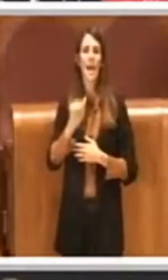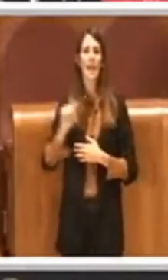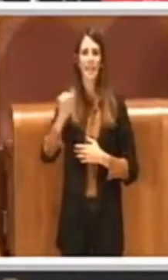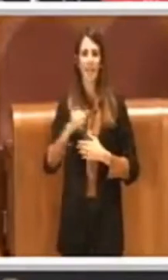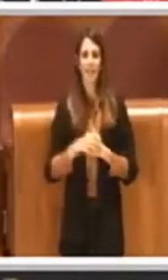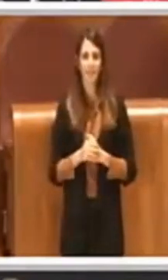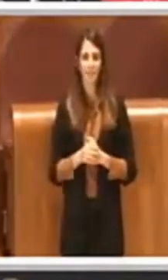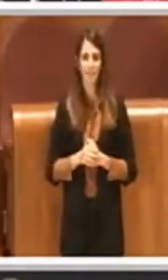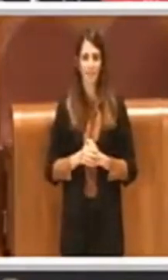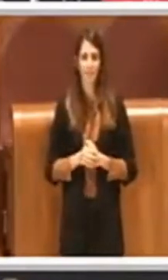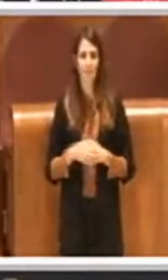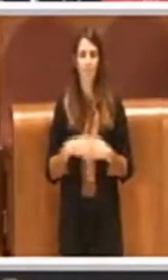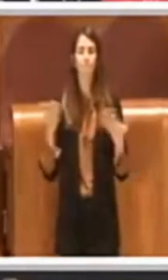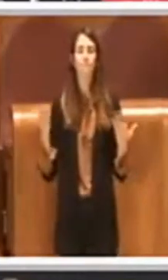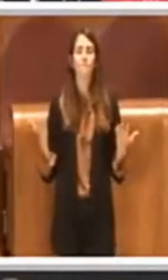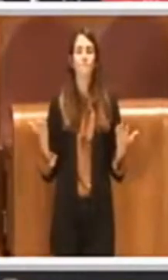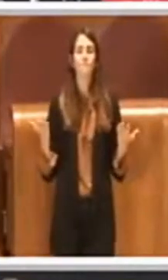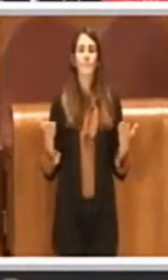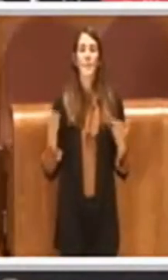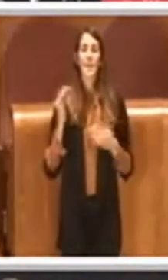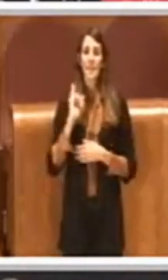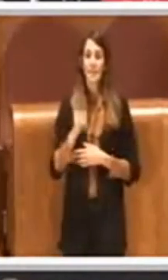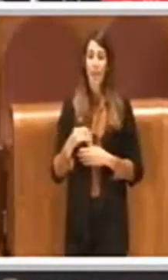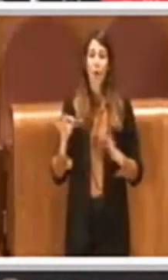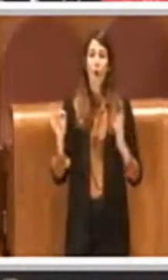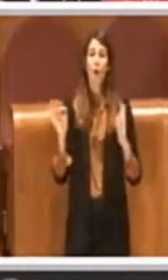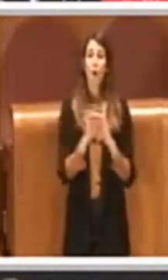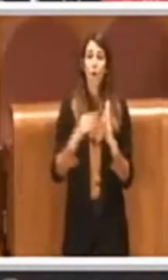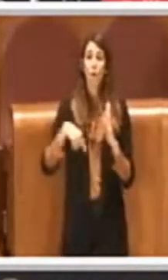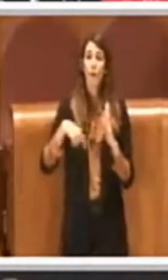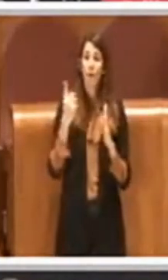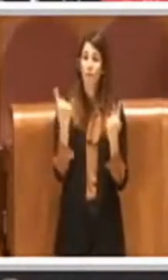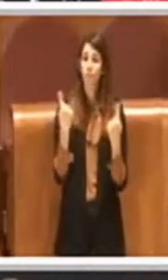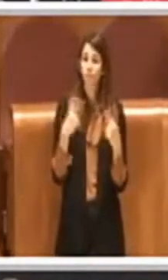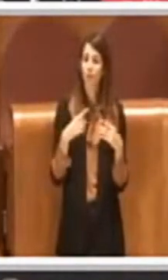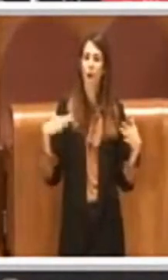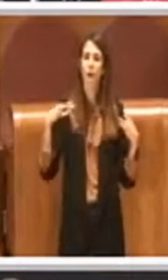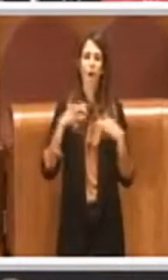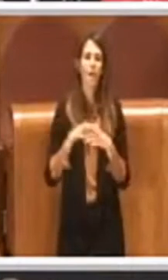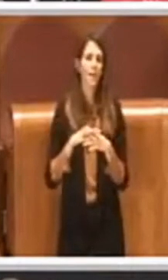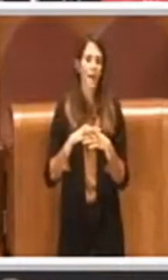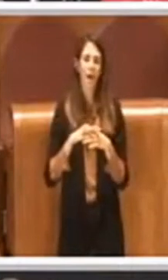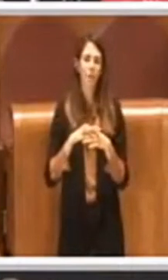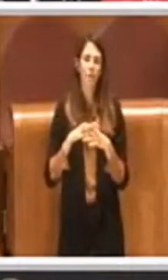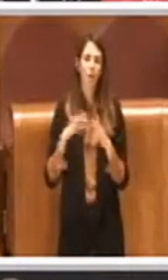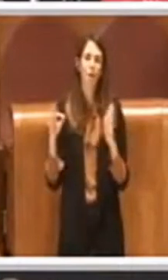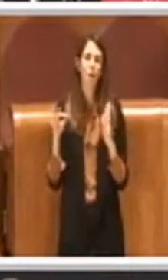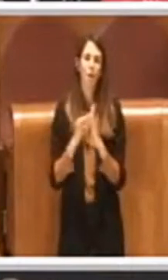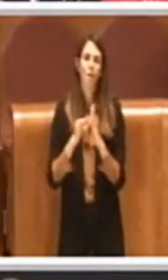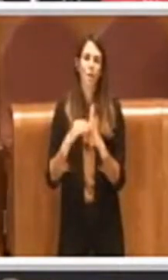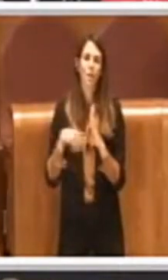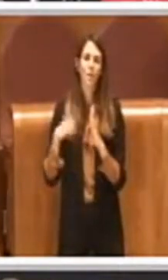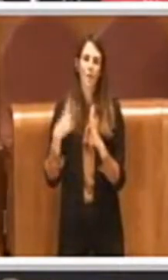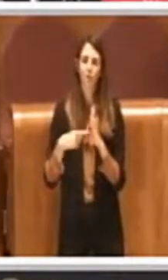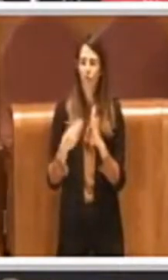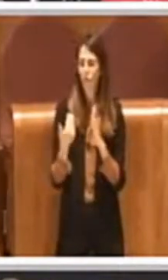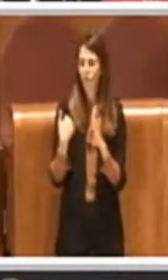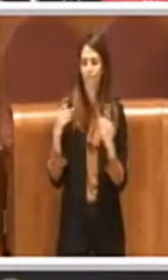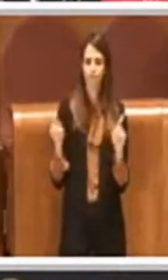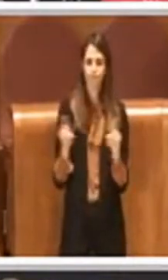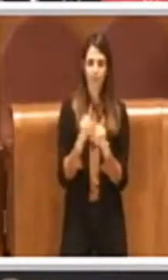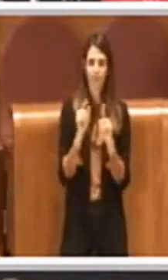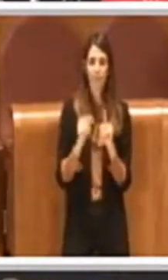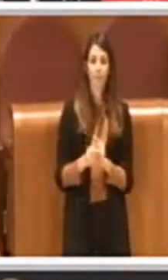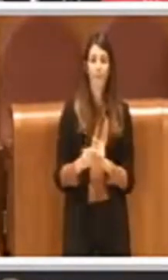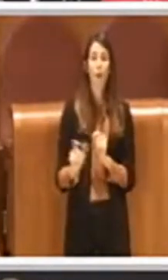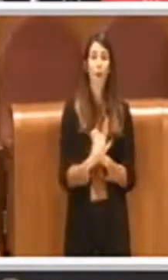e allora questo ordine del giorno è praticamente sullo stesso argomento dell'ordine del giorno precedente qualche giorno fa abbiamo